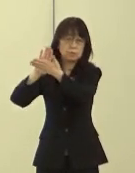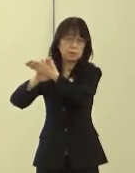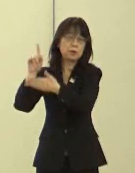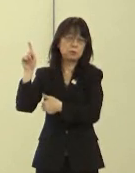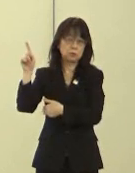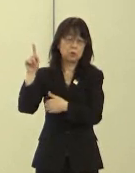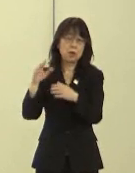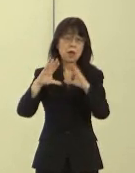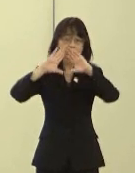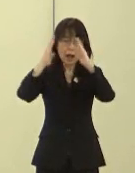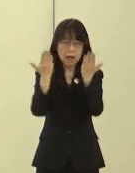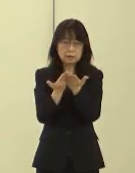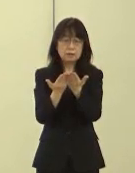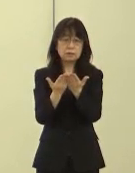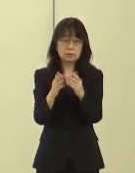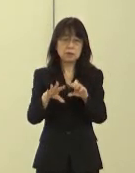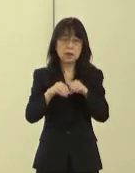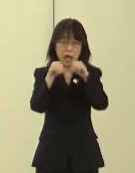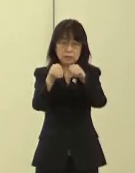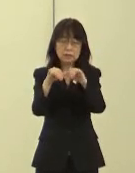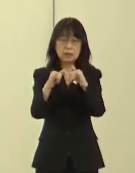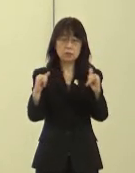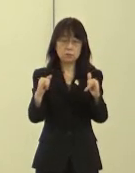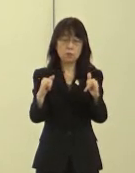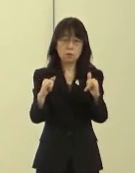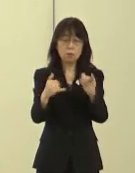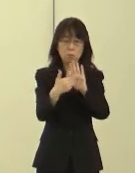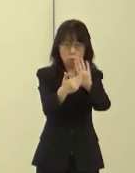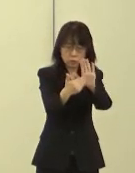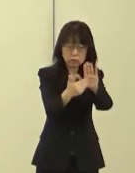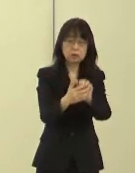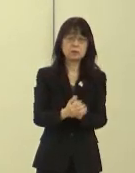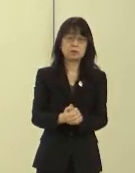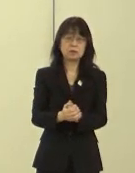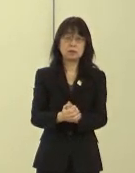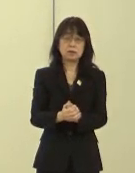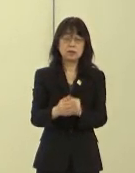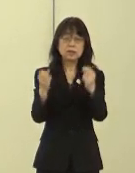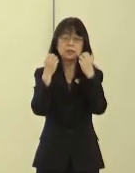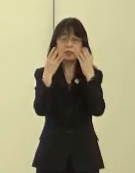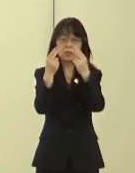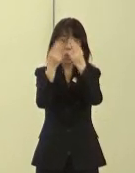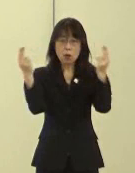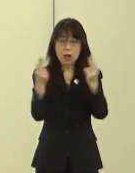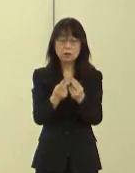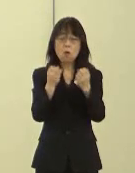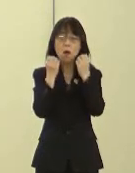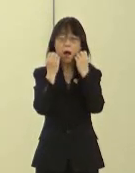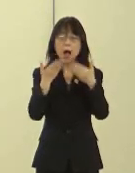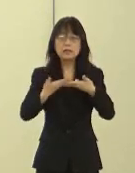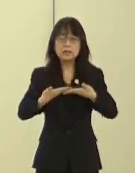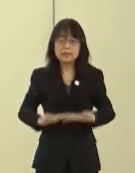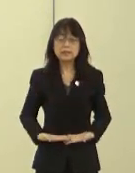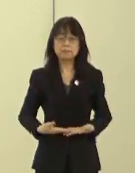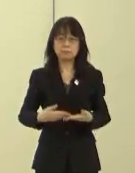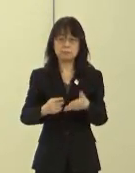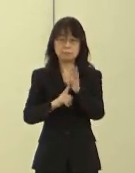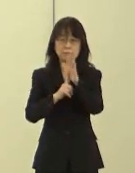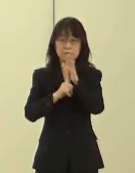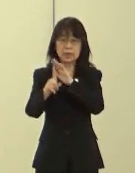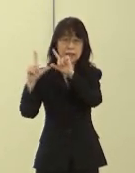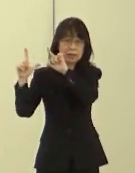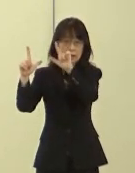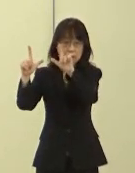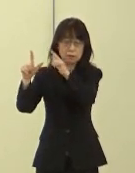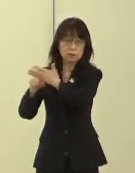止の取り組みをまとめました新北海道スタイル安心宣言ということを掲示していただくことも含めまして